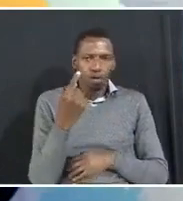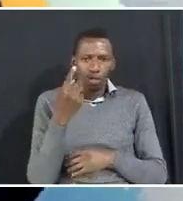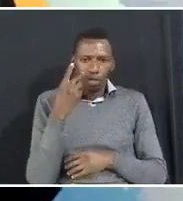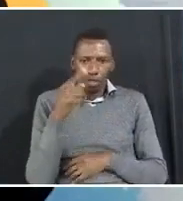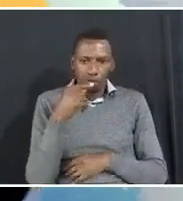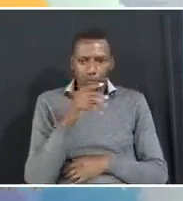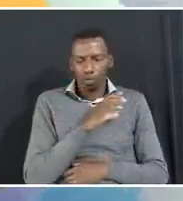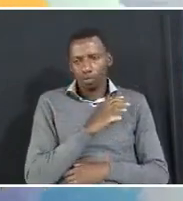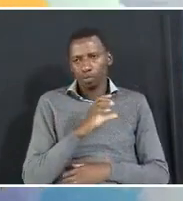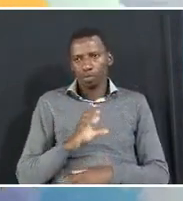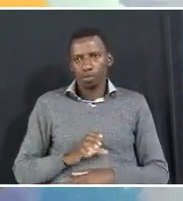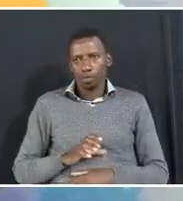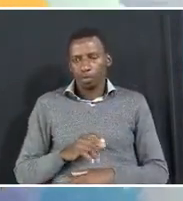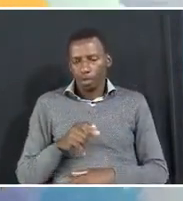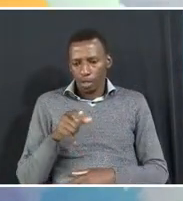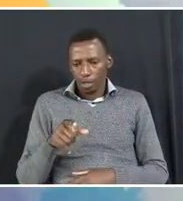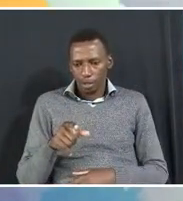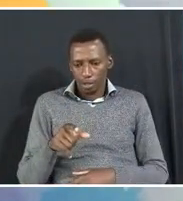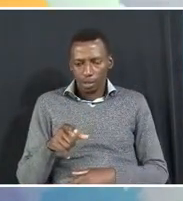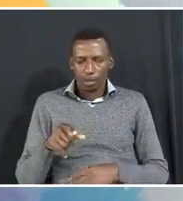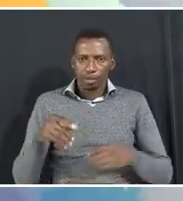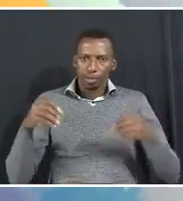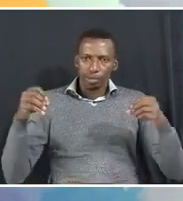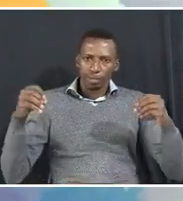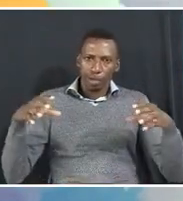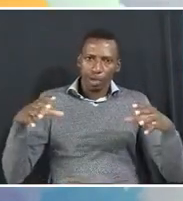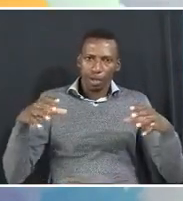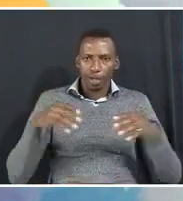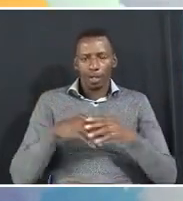inang'aa katika kanisa. Watu wa